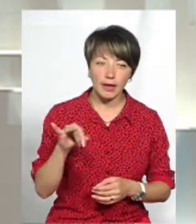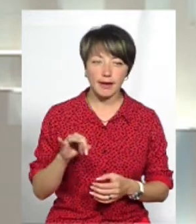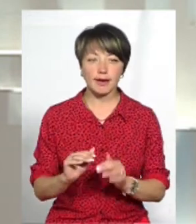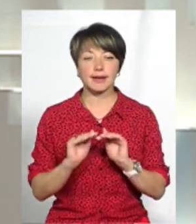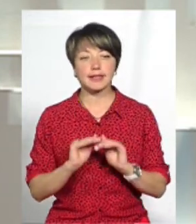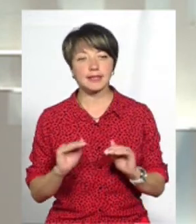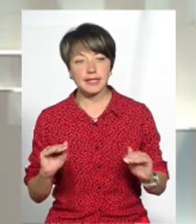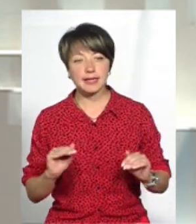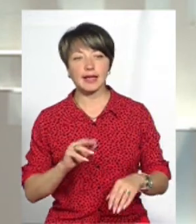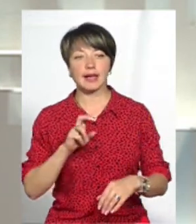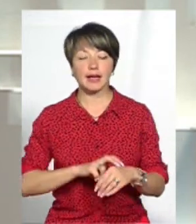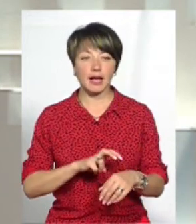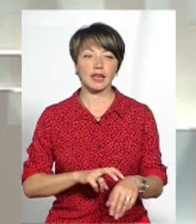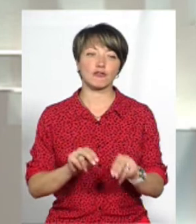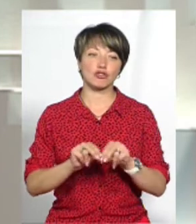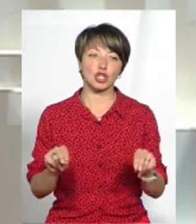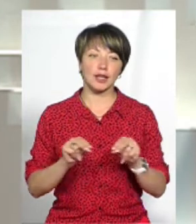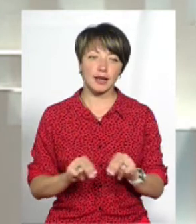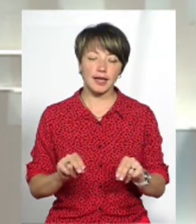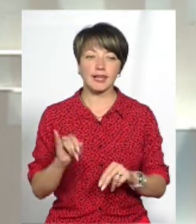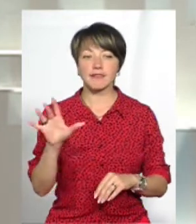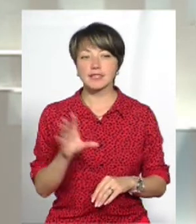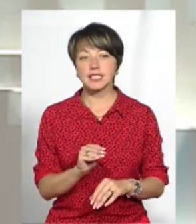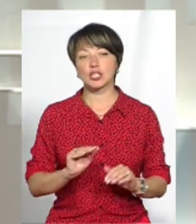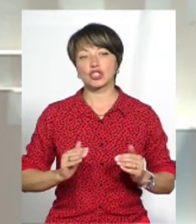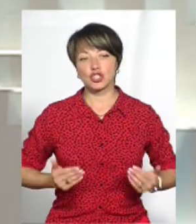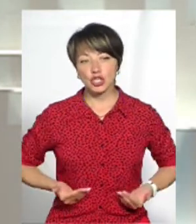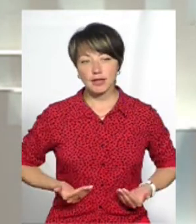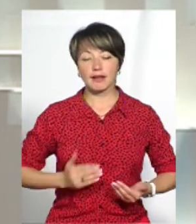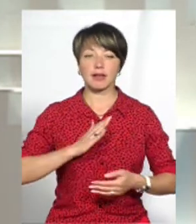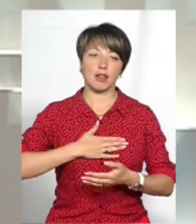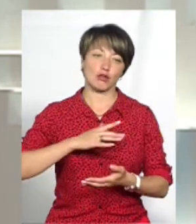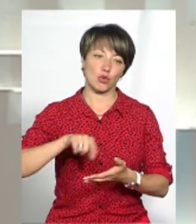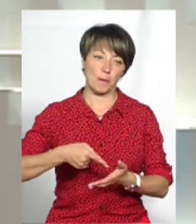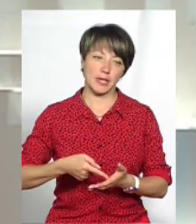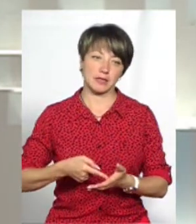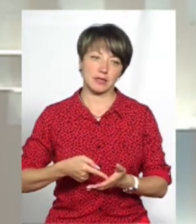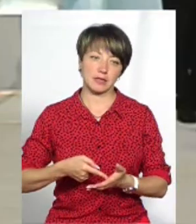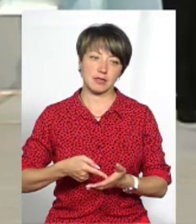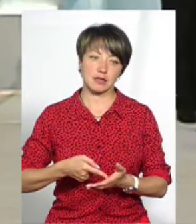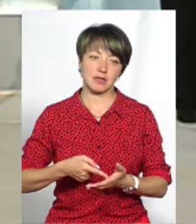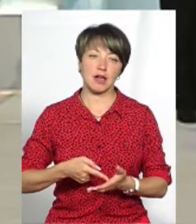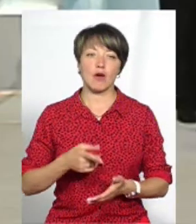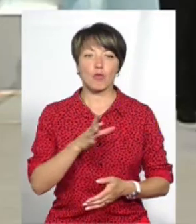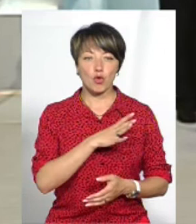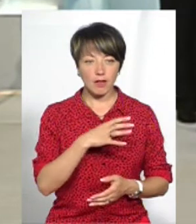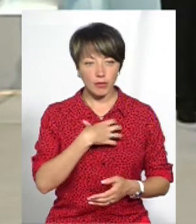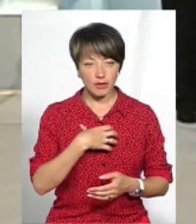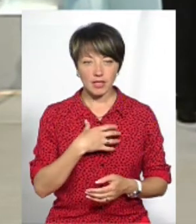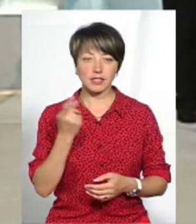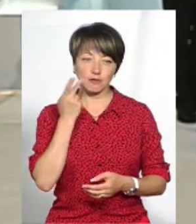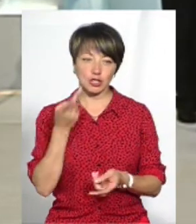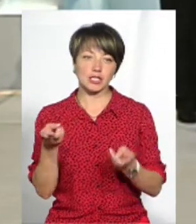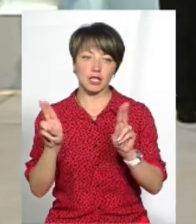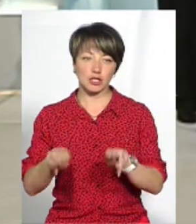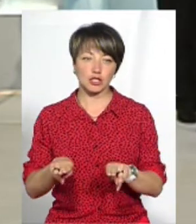діти, лікарі, вчителі і всі жителі нашого міста. Вони були в пріоритеті і в пріоритеті